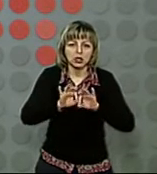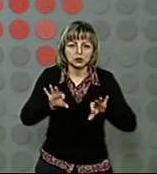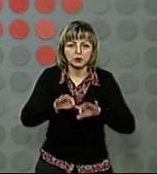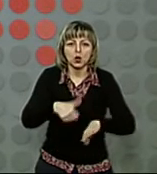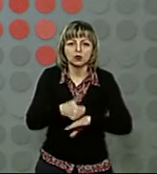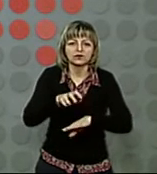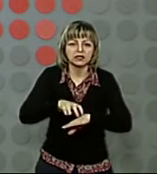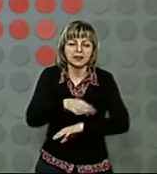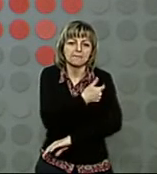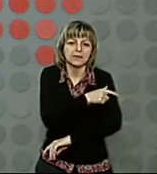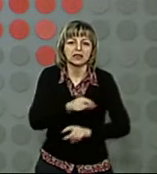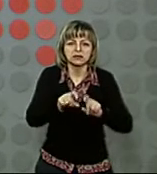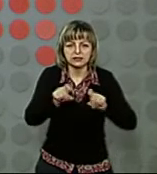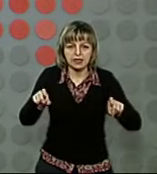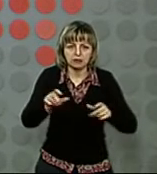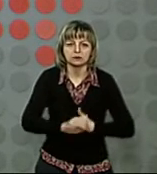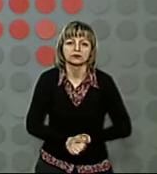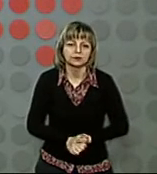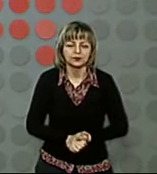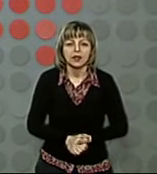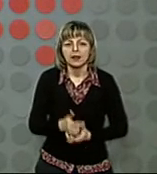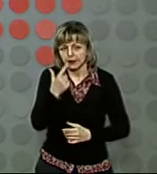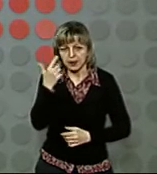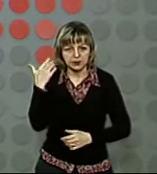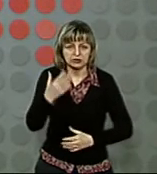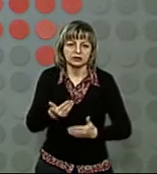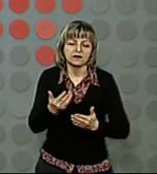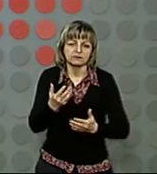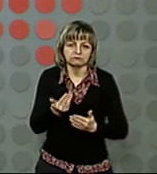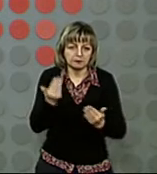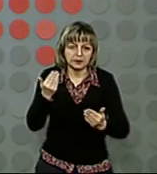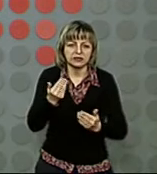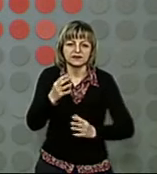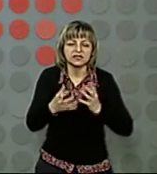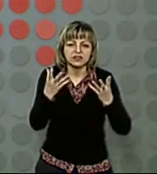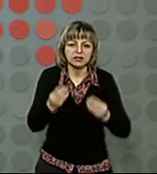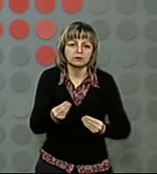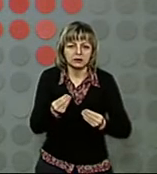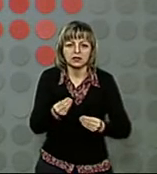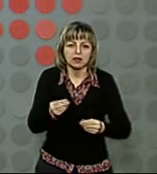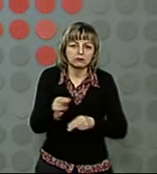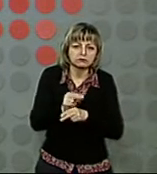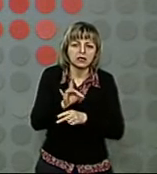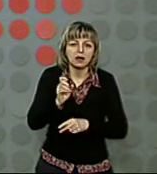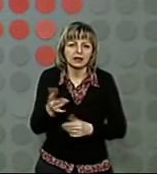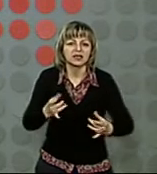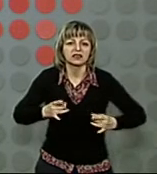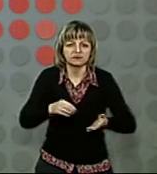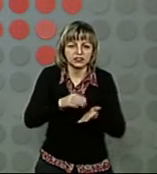розповів головний лікар медзакладу Юрій Малімон. Напередодні Всесвітнього дня боротьби проти раку, який відзначається сьогодні, 4